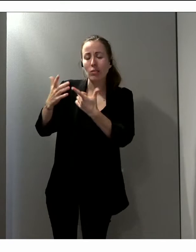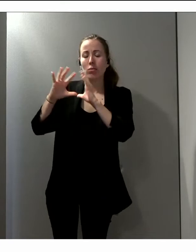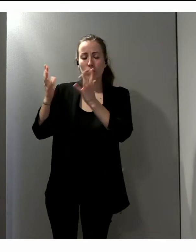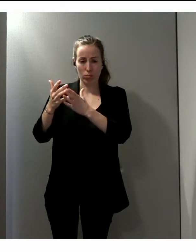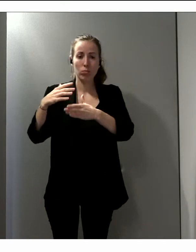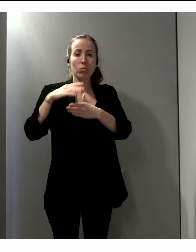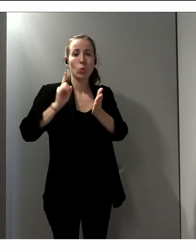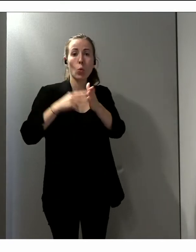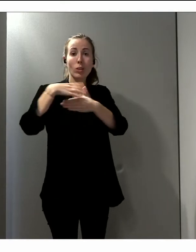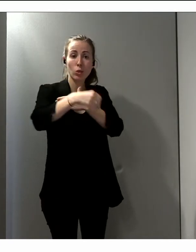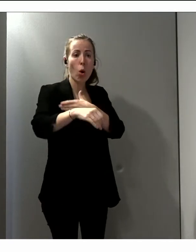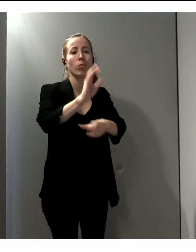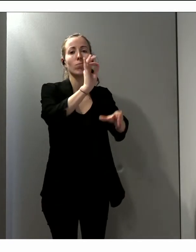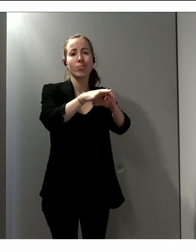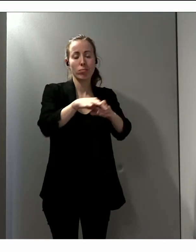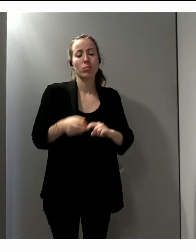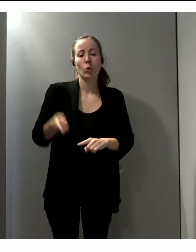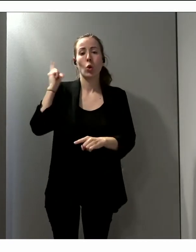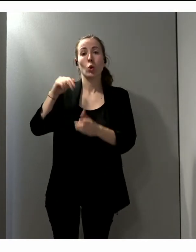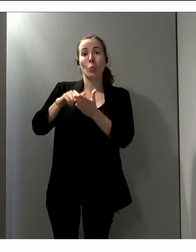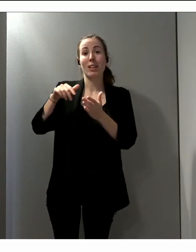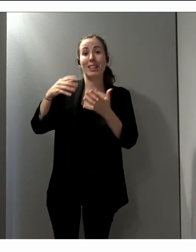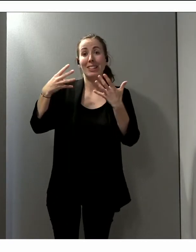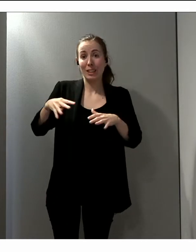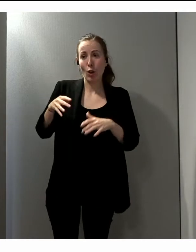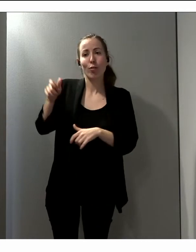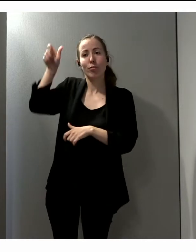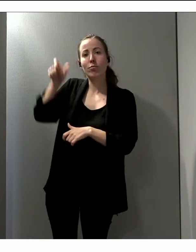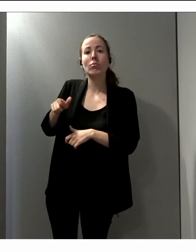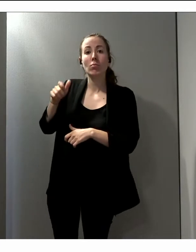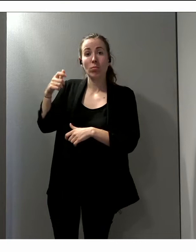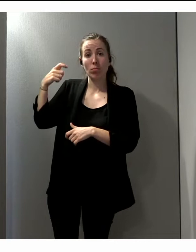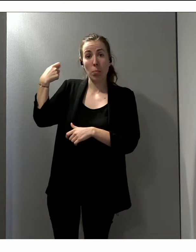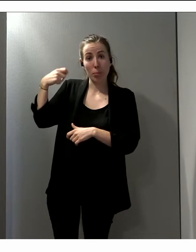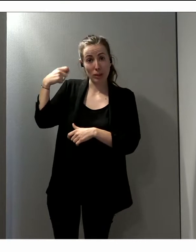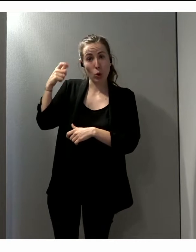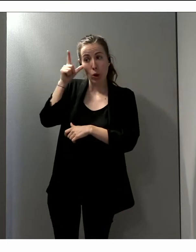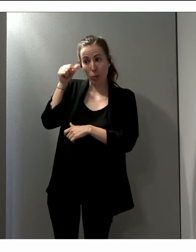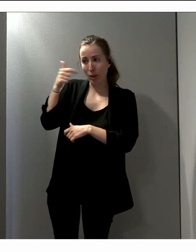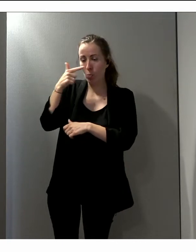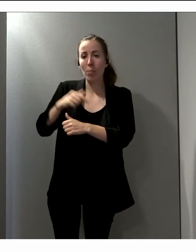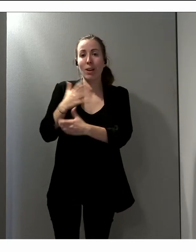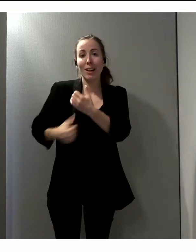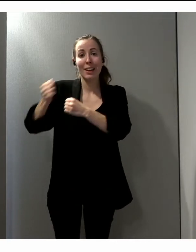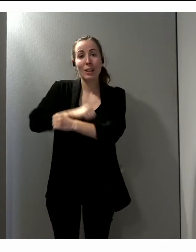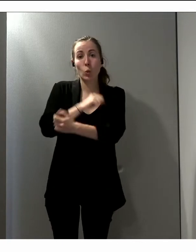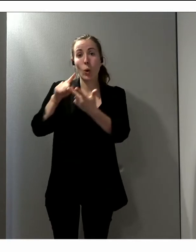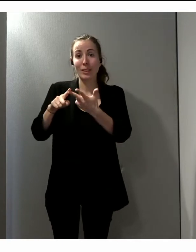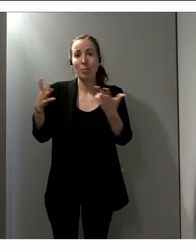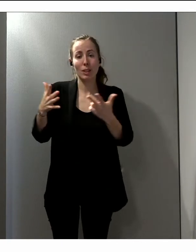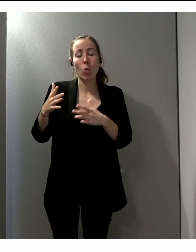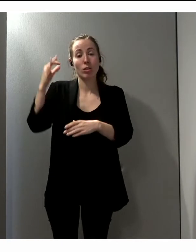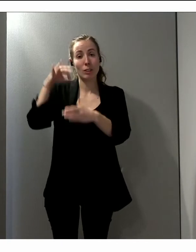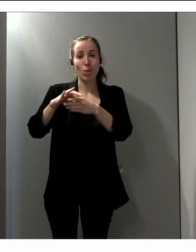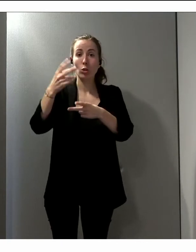En 2019, le président de la République a souhaité ouvrir une 3e voie d'accès au vote, qui est le vote par correspondance. Et